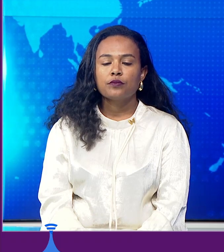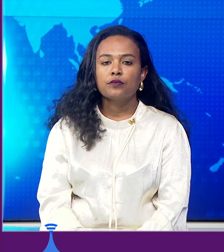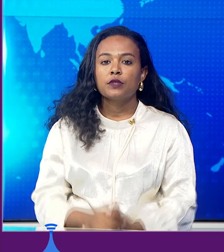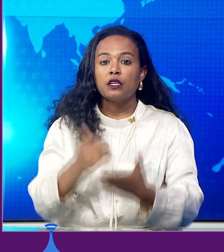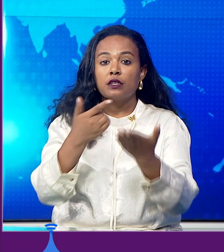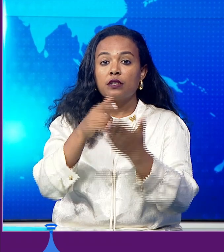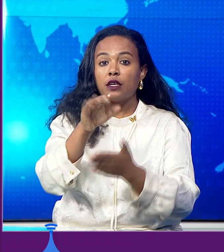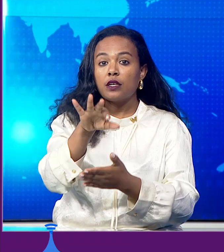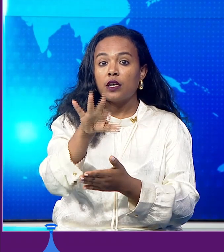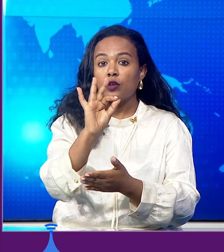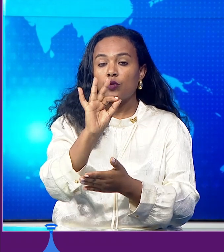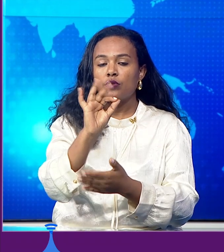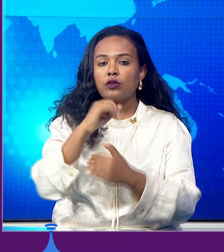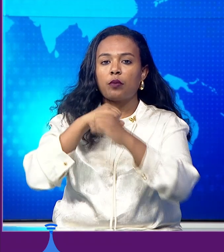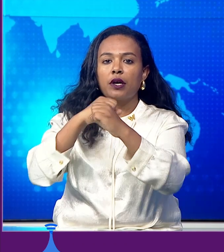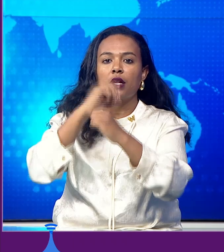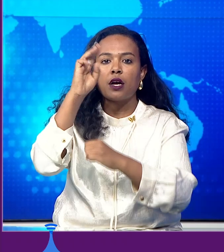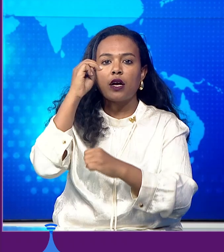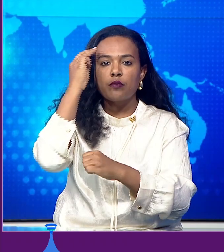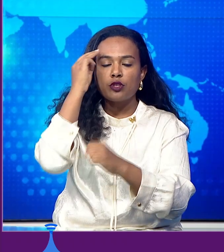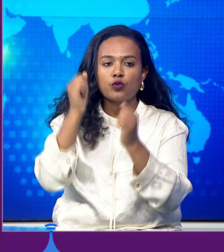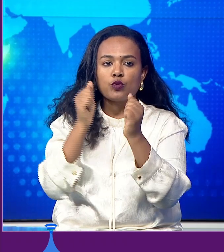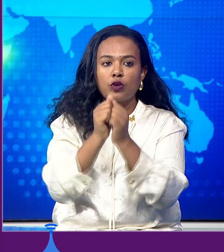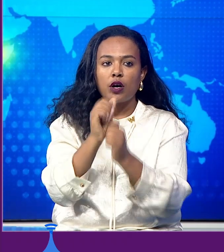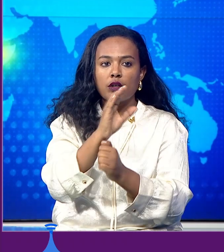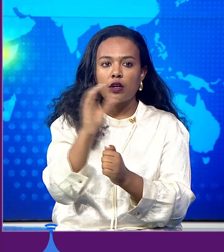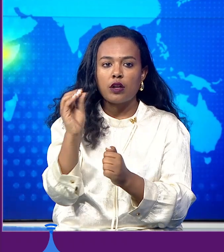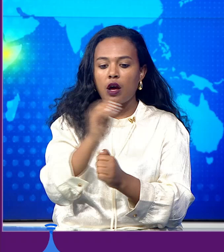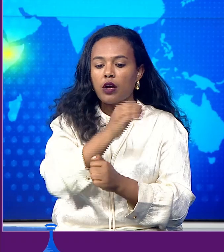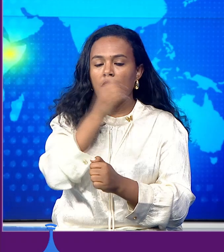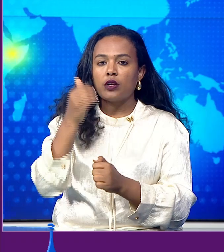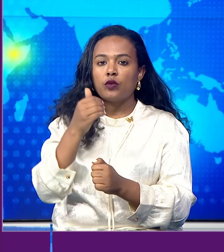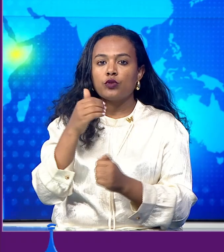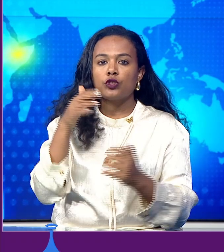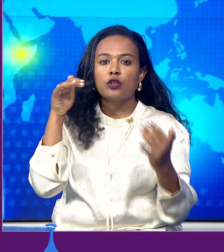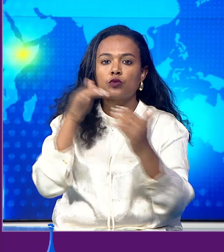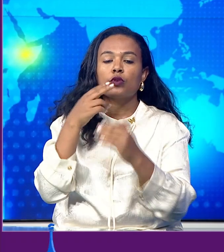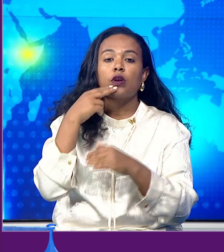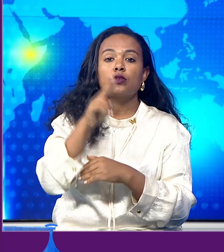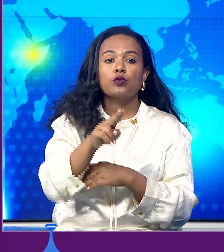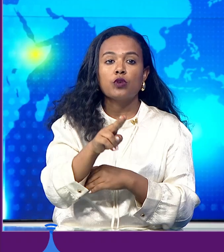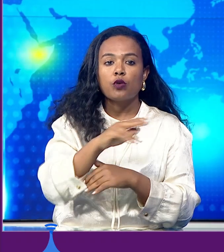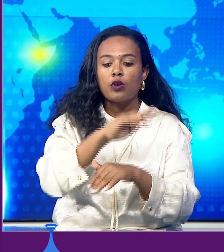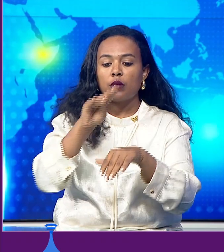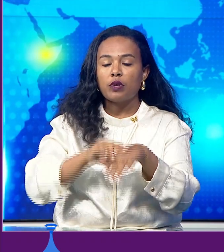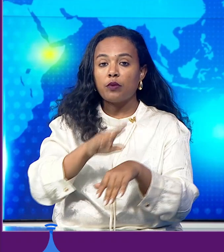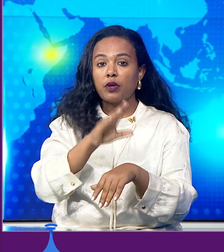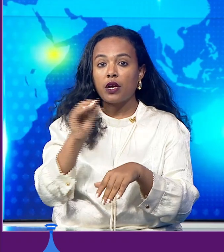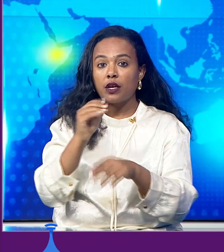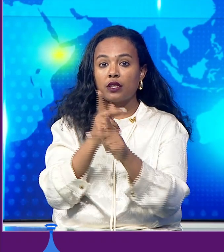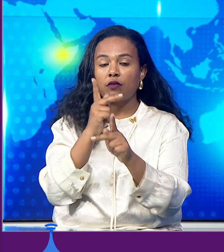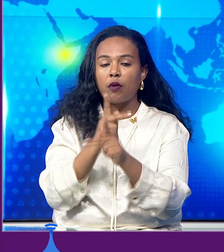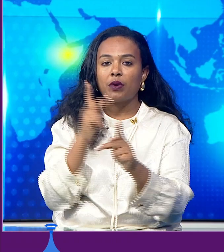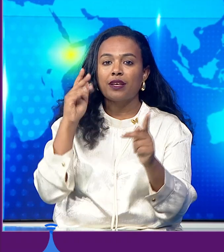እዚህ የተገኙት ከመከላከያ ሚኒስትሩ ጋርና ከሌሎች የጦር አዛዦች ጋር ነው። መደበኛና የተጠባባቂ